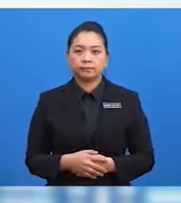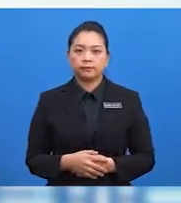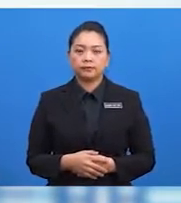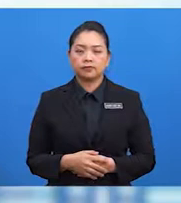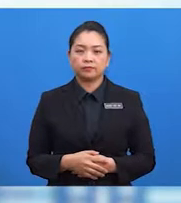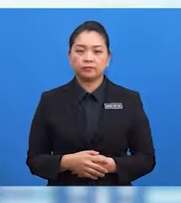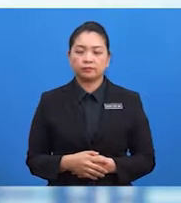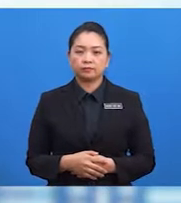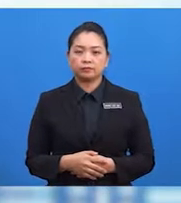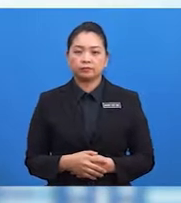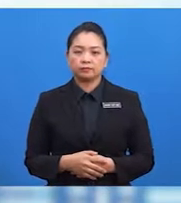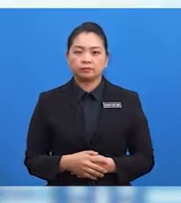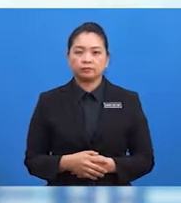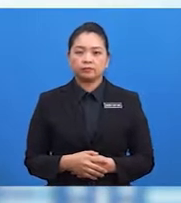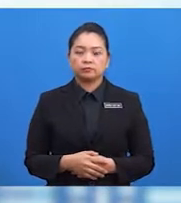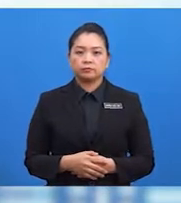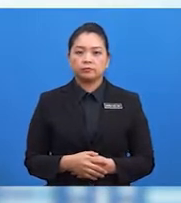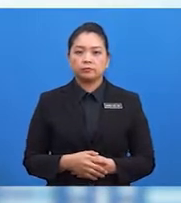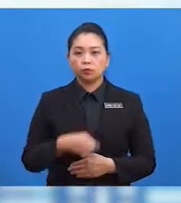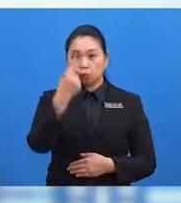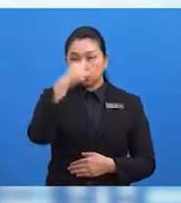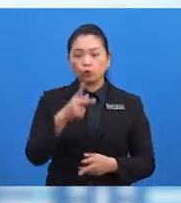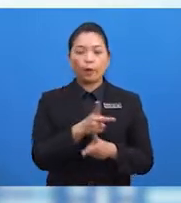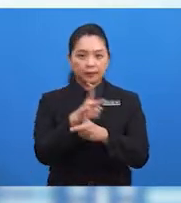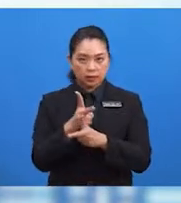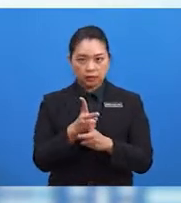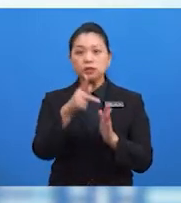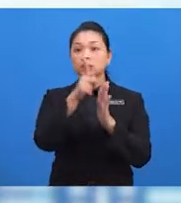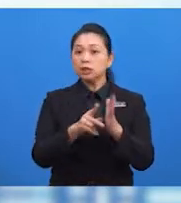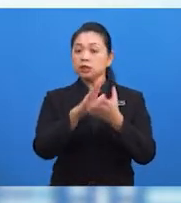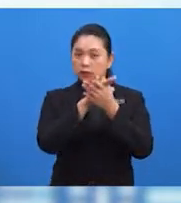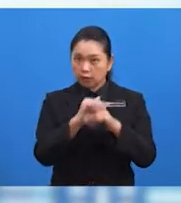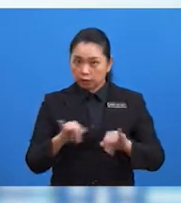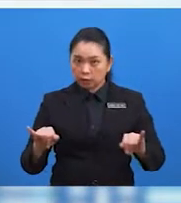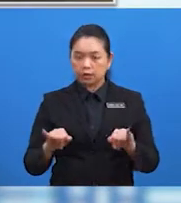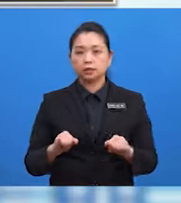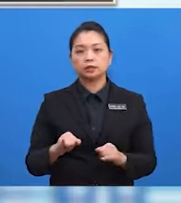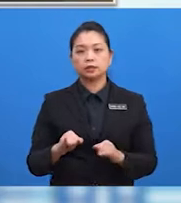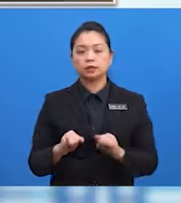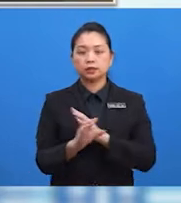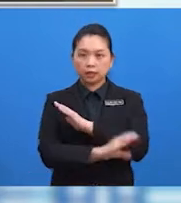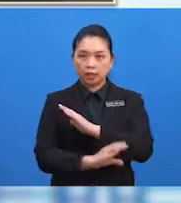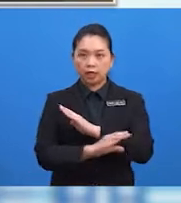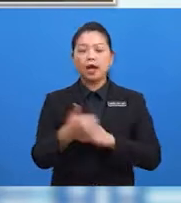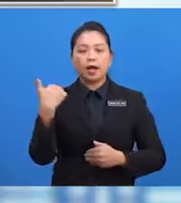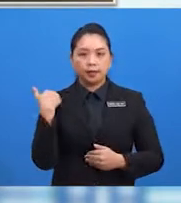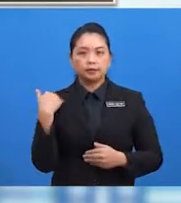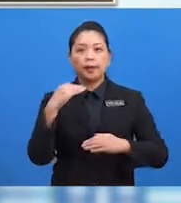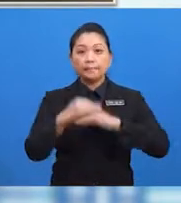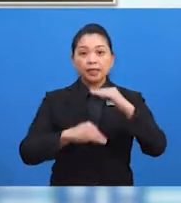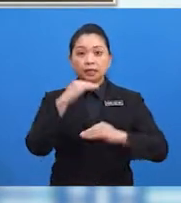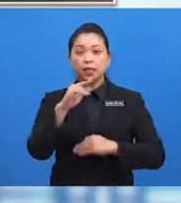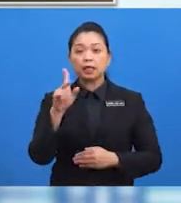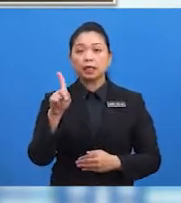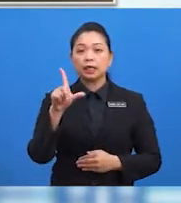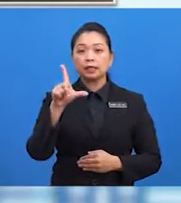Di samping itu, untuk menjaga kesejahteraan rakyat, kerajaan juga membina klinik dan hospital kerajaan